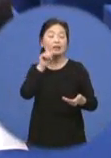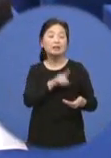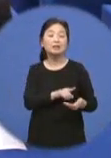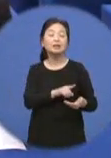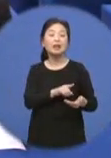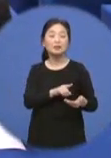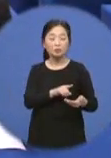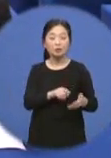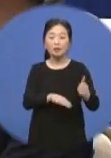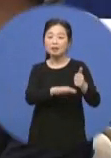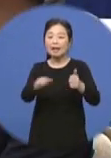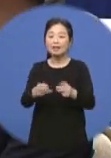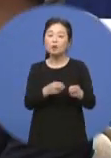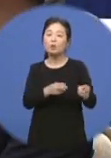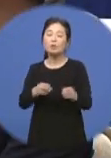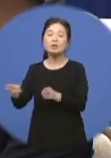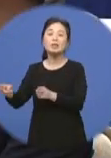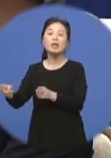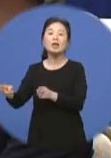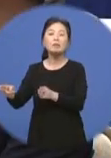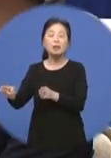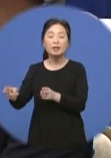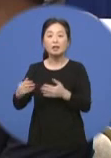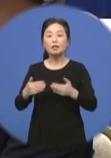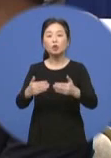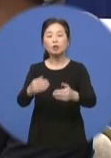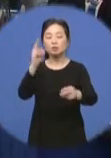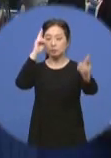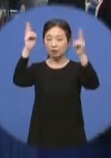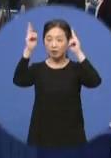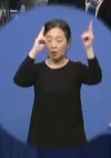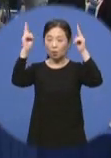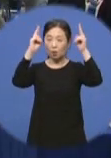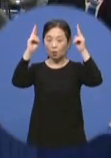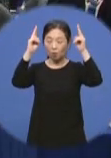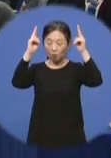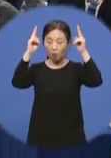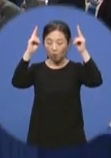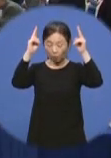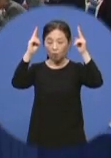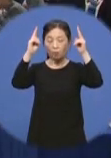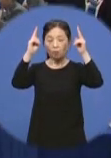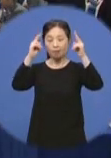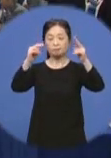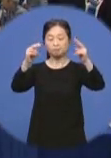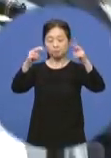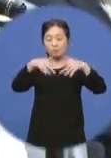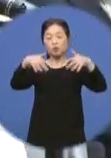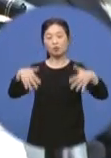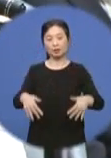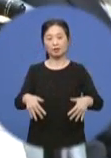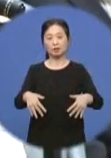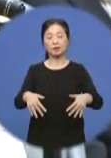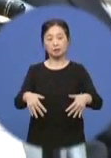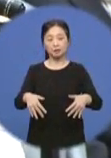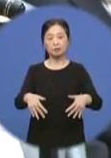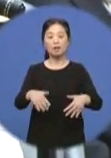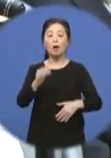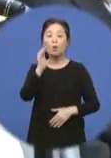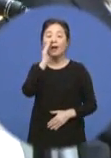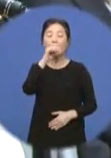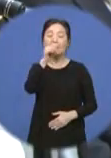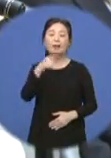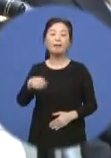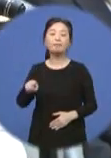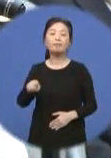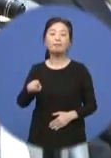業や団体を組織化したもので、随時募集しています。現在では県内約300の